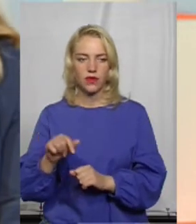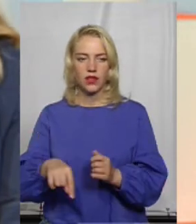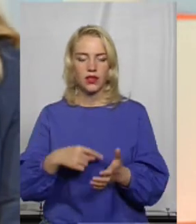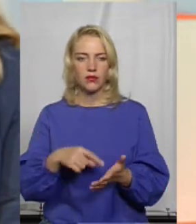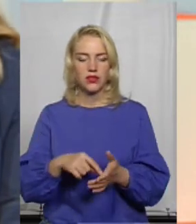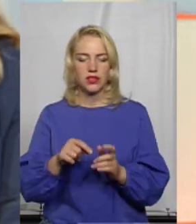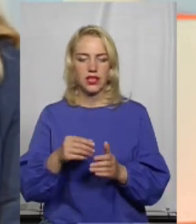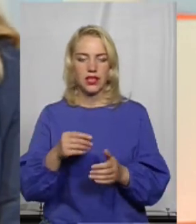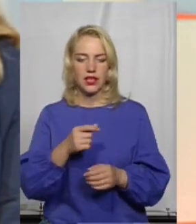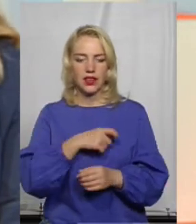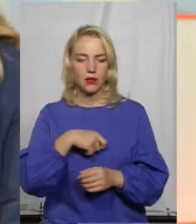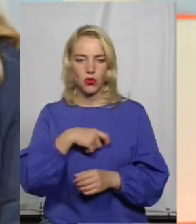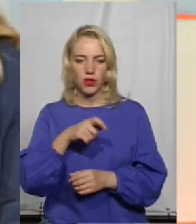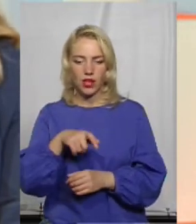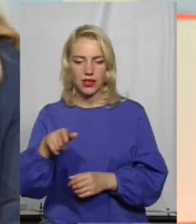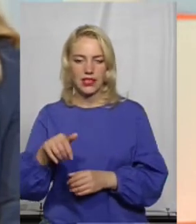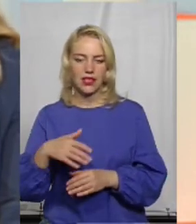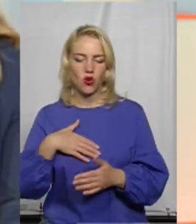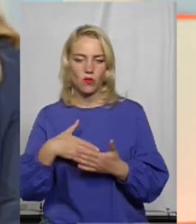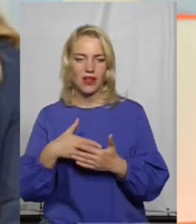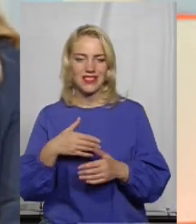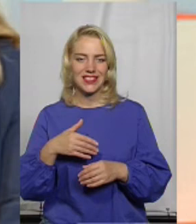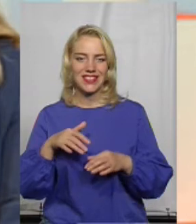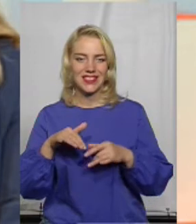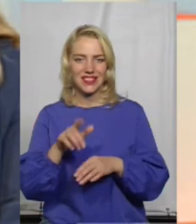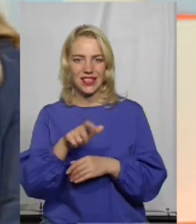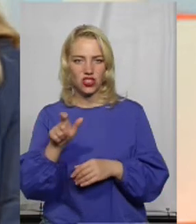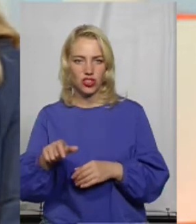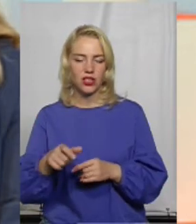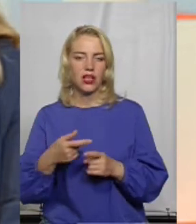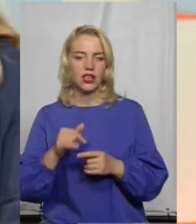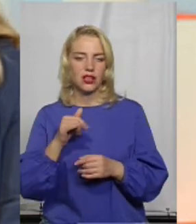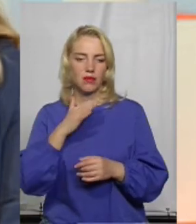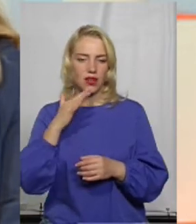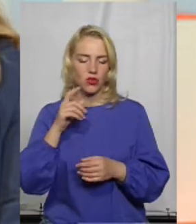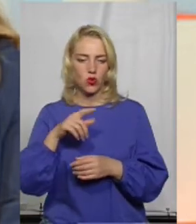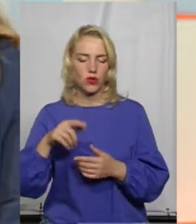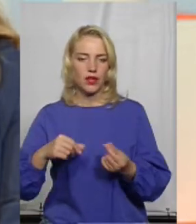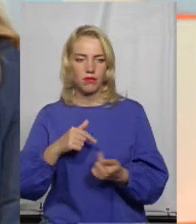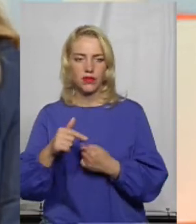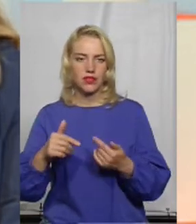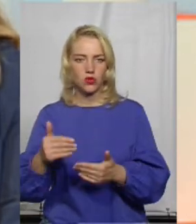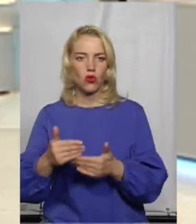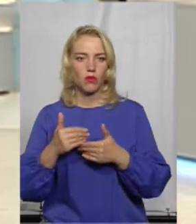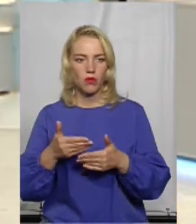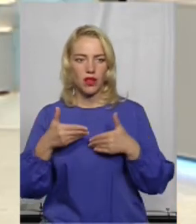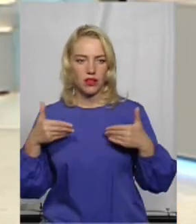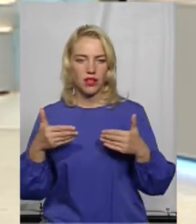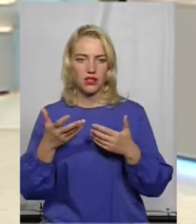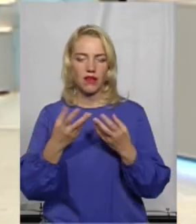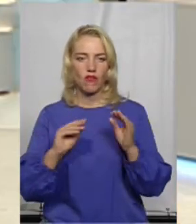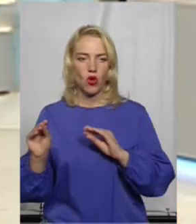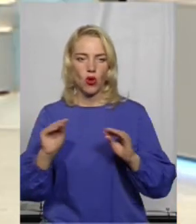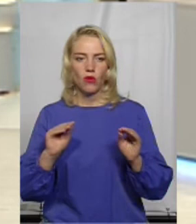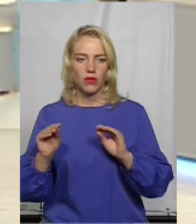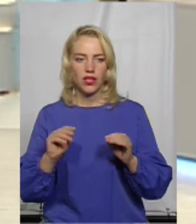міські депутати, громадські діячі, діячки. Багато людей з бізнесу допомагало нам в обладнанні,